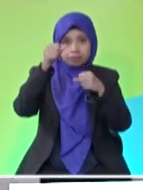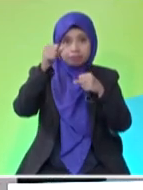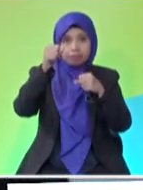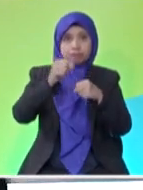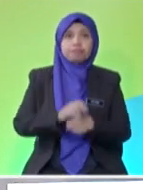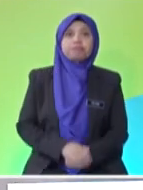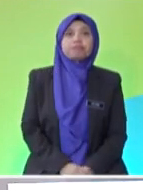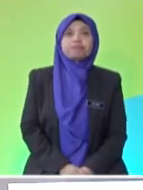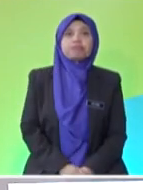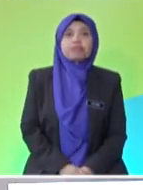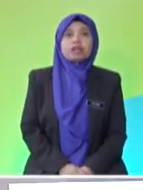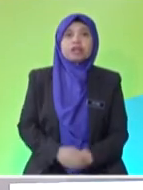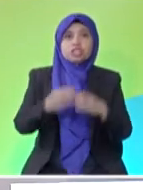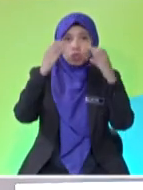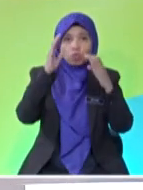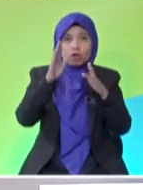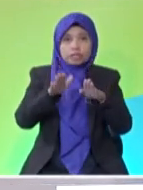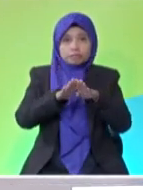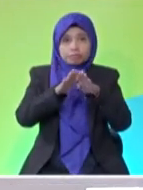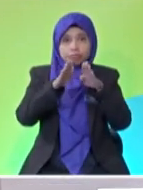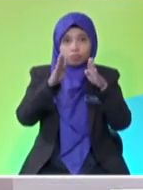saya akan buka